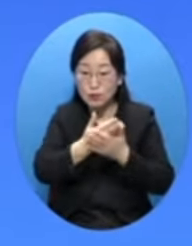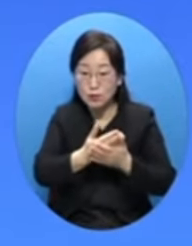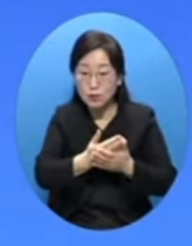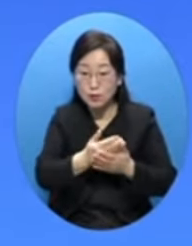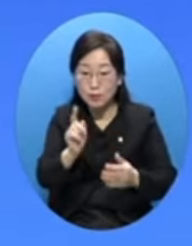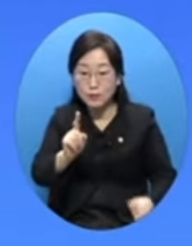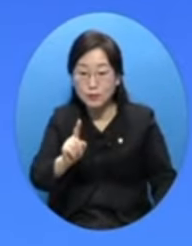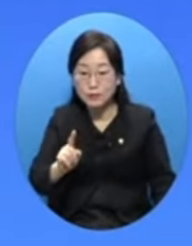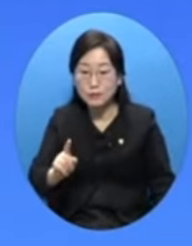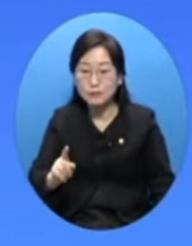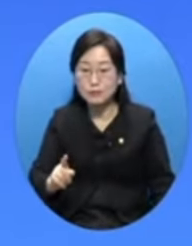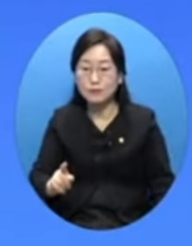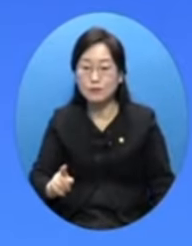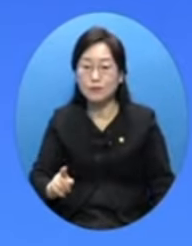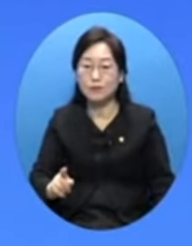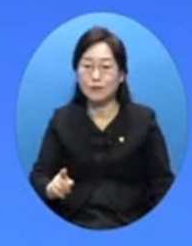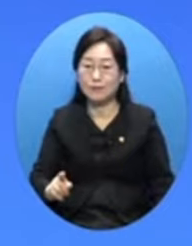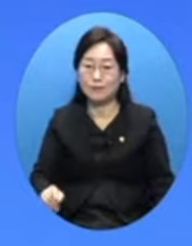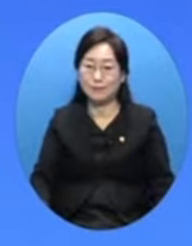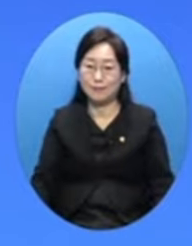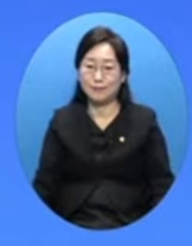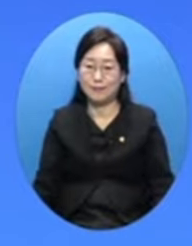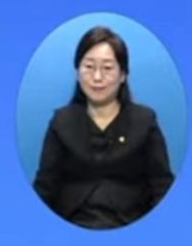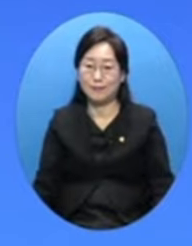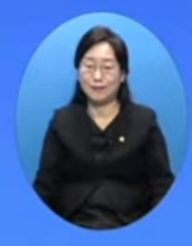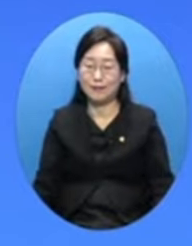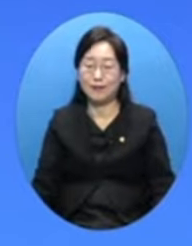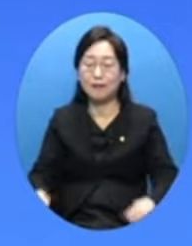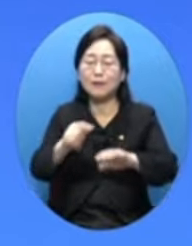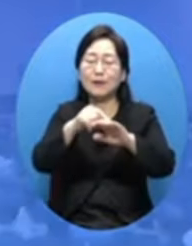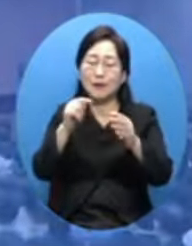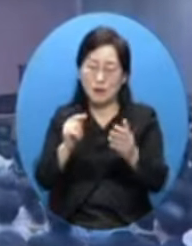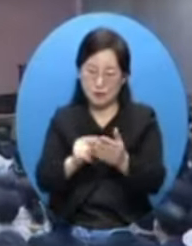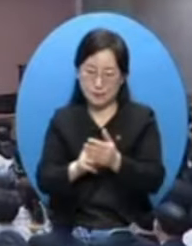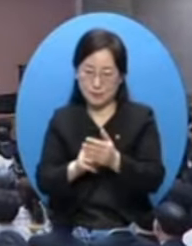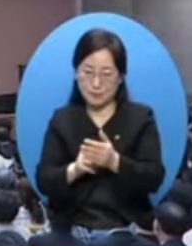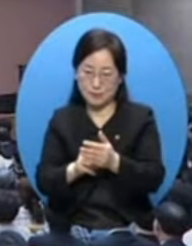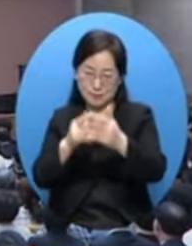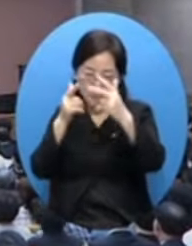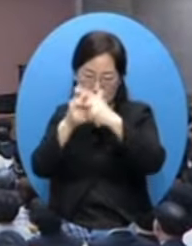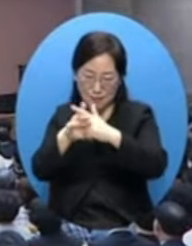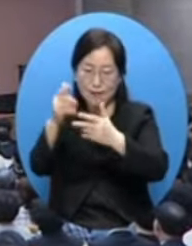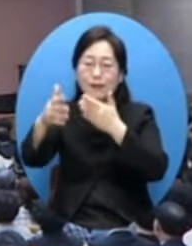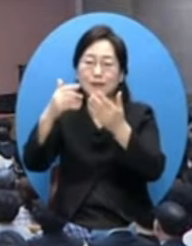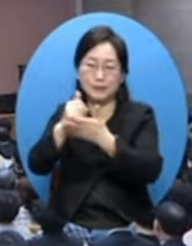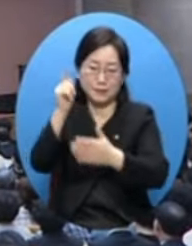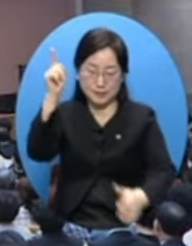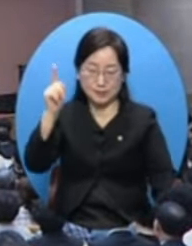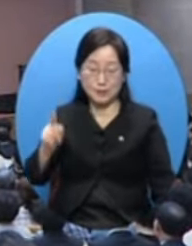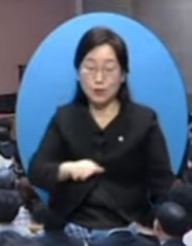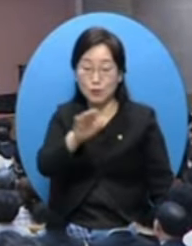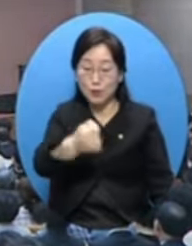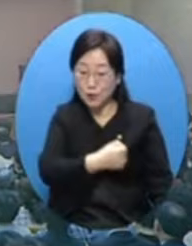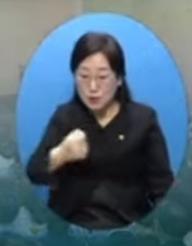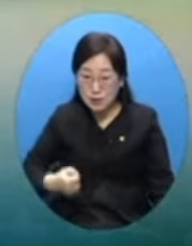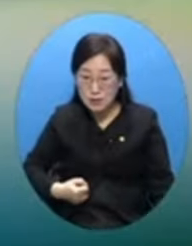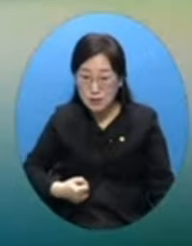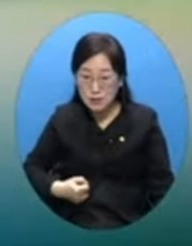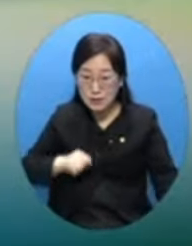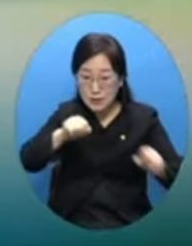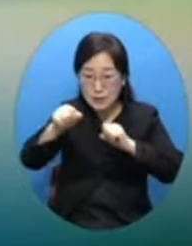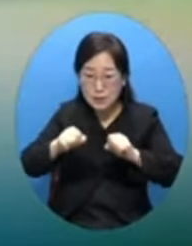것은 우리 마음을 보신 하나님이라는 것입니다 우리의 헌신이 필요한게 아니라 마음을